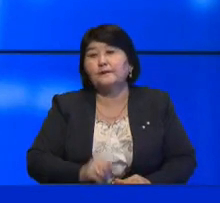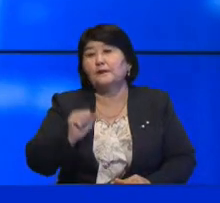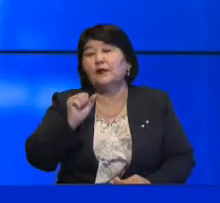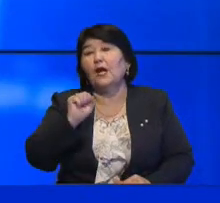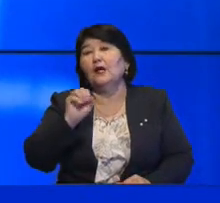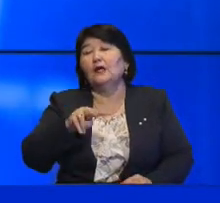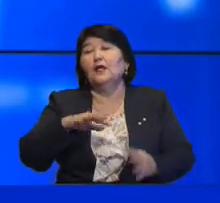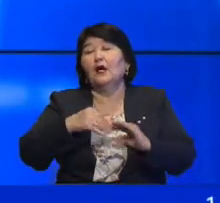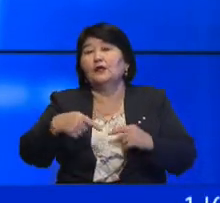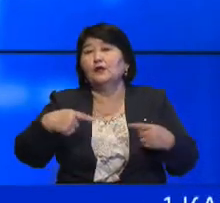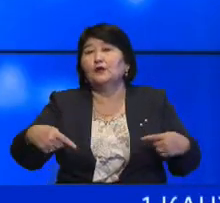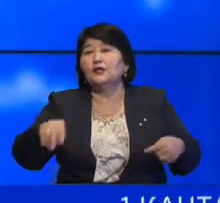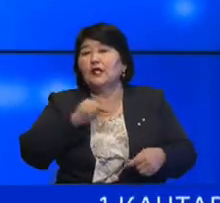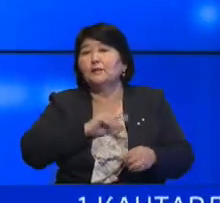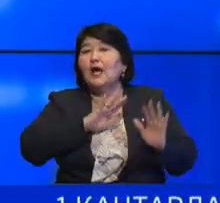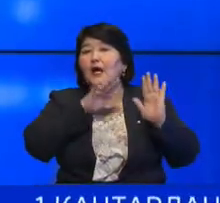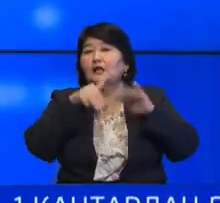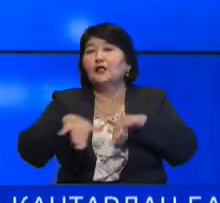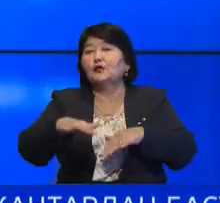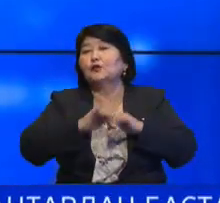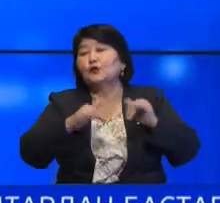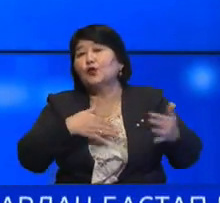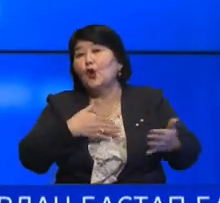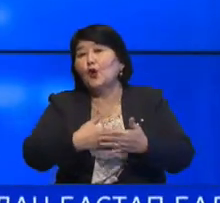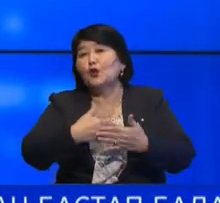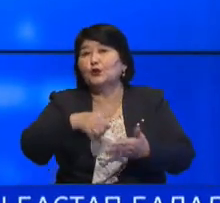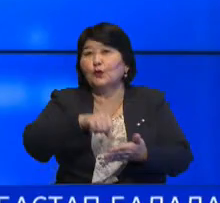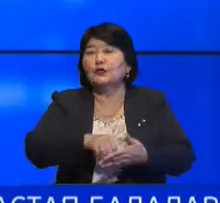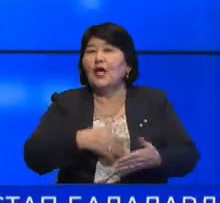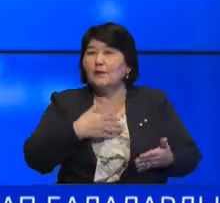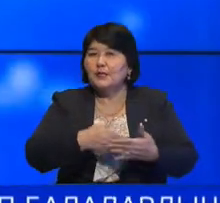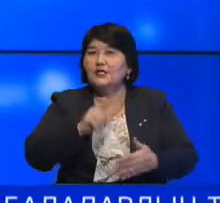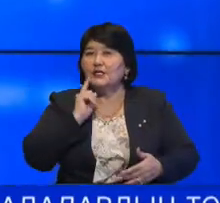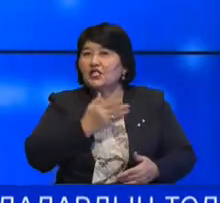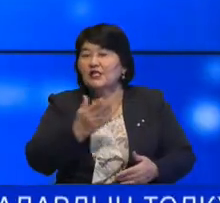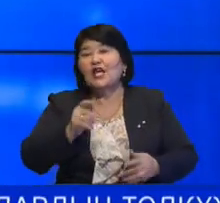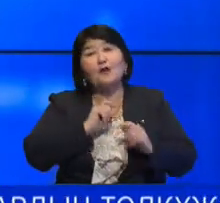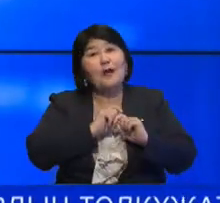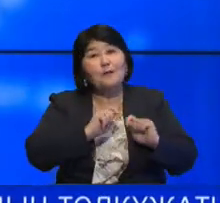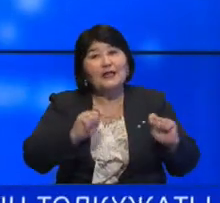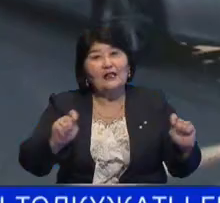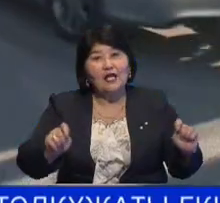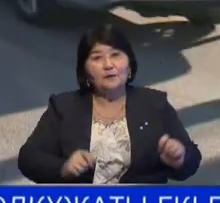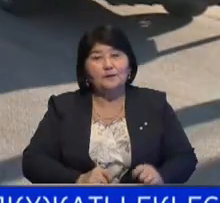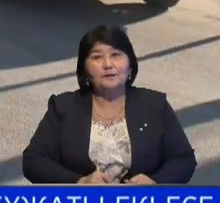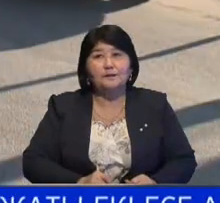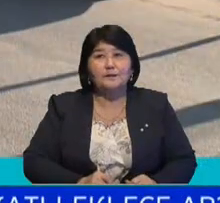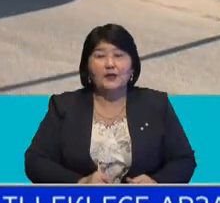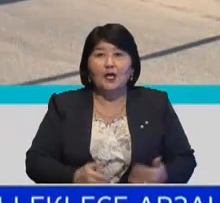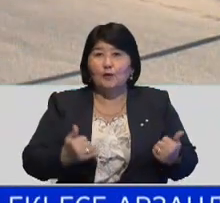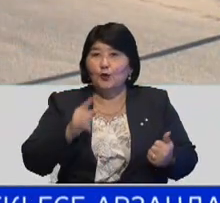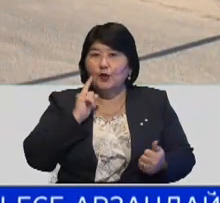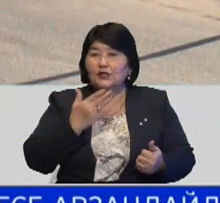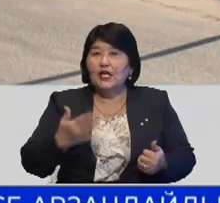Аралдан да түрлі салада еңбек етіп, теңізді өлкенің өрістеуіне үлес қосып жүрген белсенді жастар марапатталды. Бүгінде